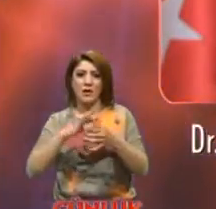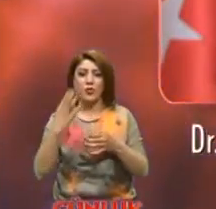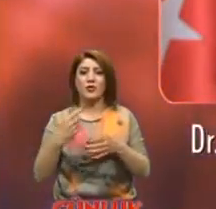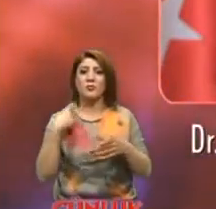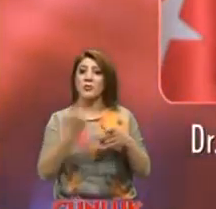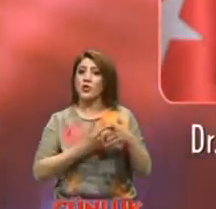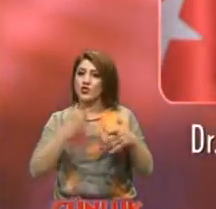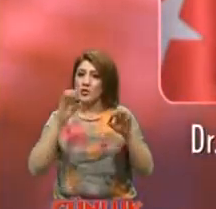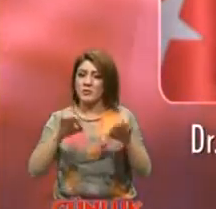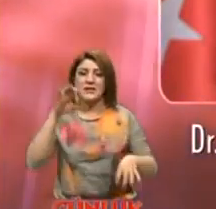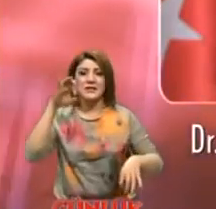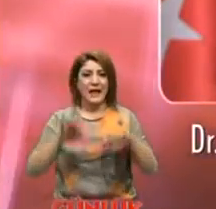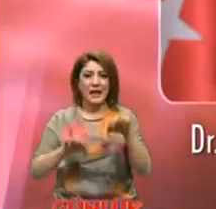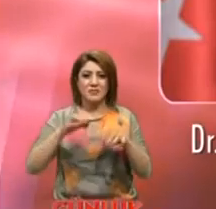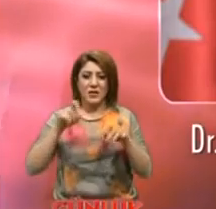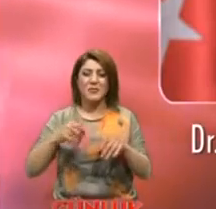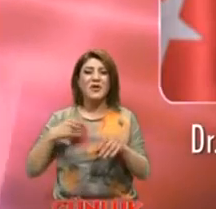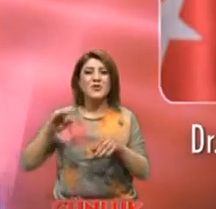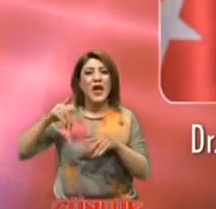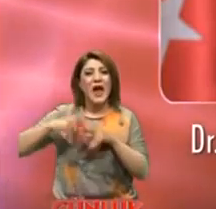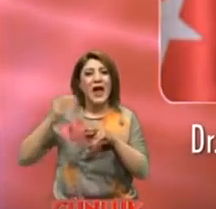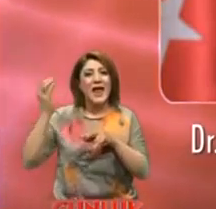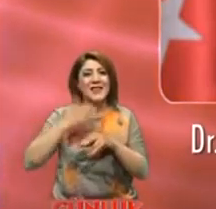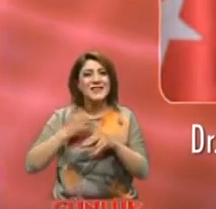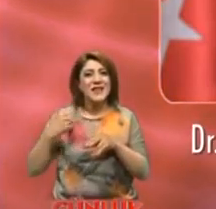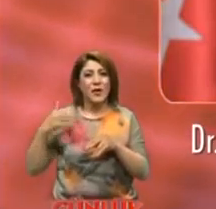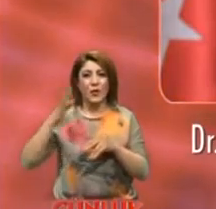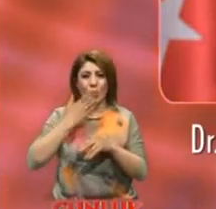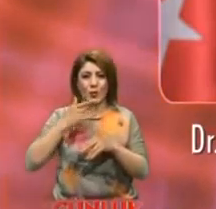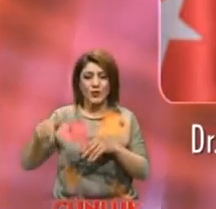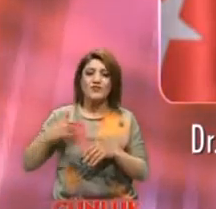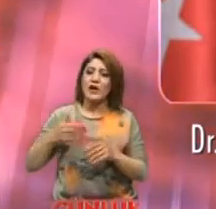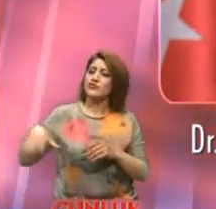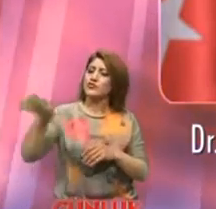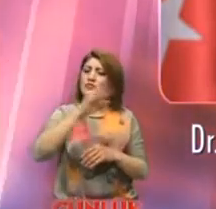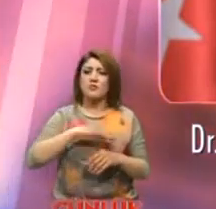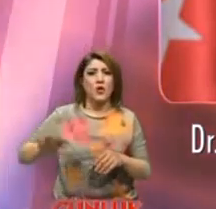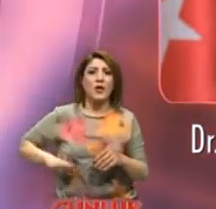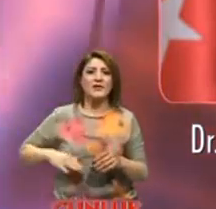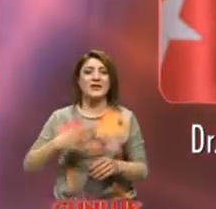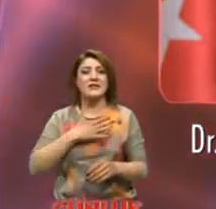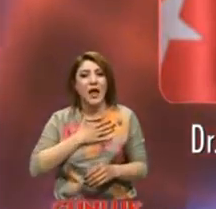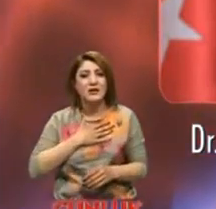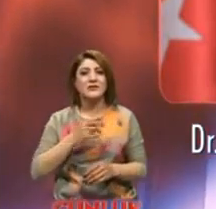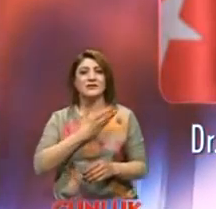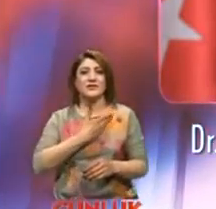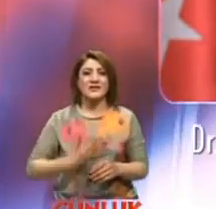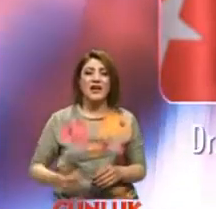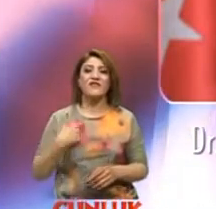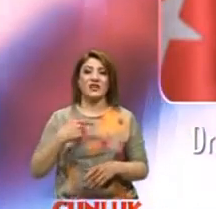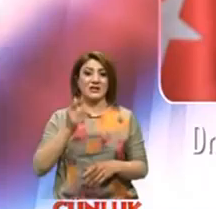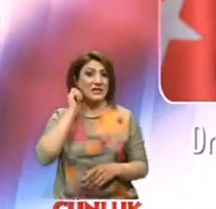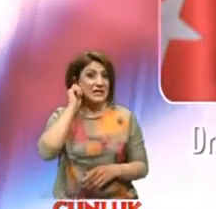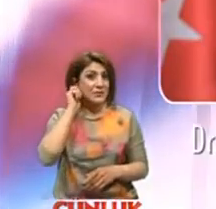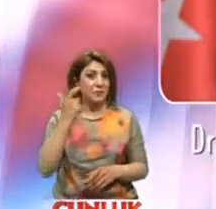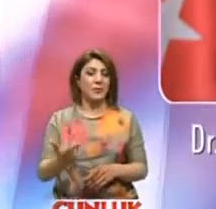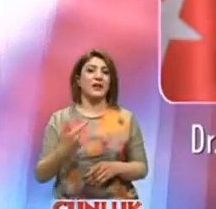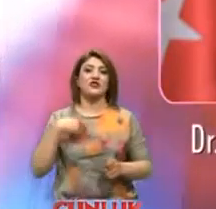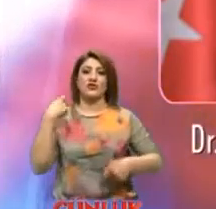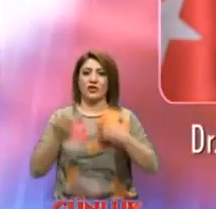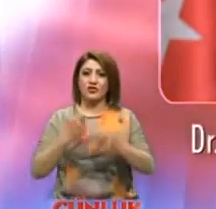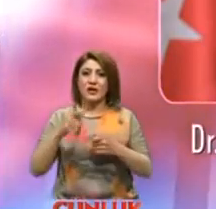Değerler Eğitimi projesiyle anaokullardan liselere kadar tüm öğrencilere saygı, sevgi, adalet duygusu, çalışkanlık, disiplin gibi evrensel